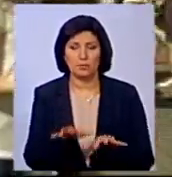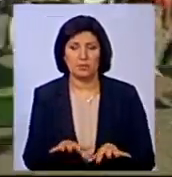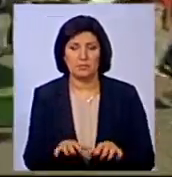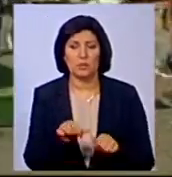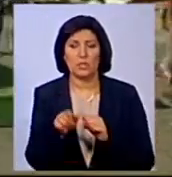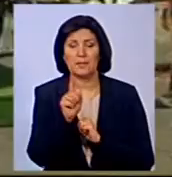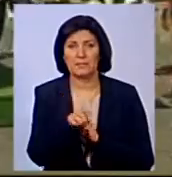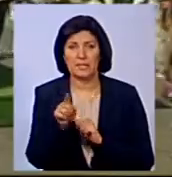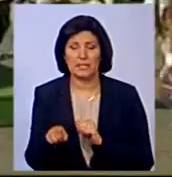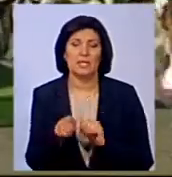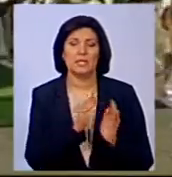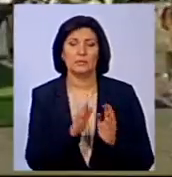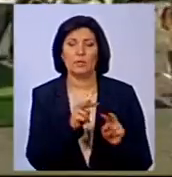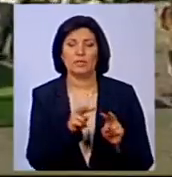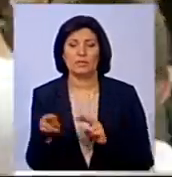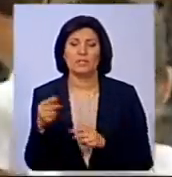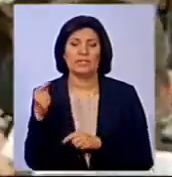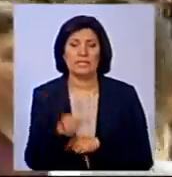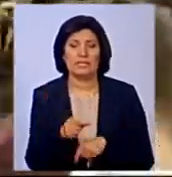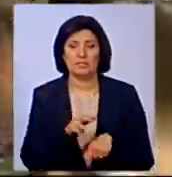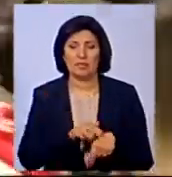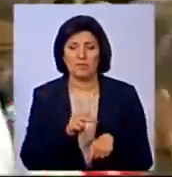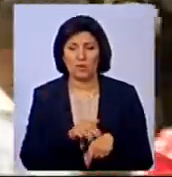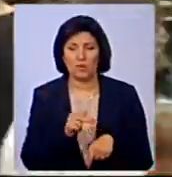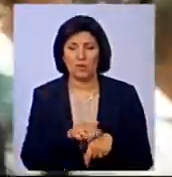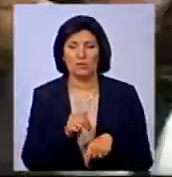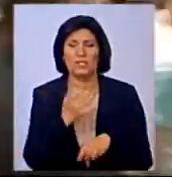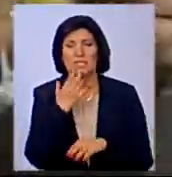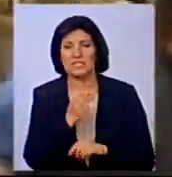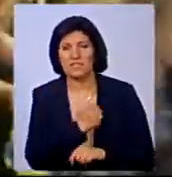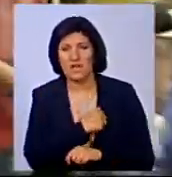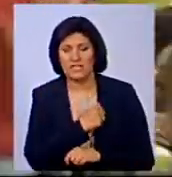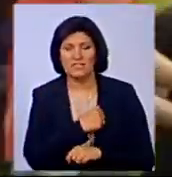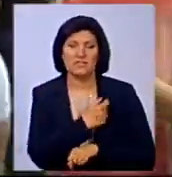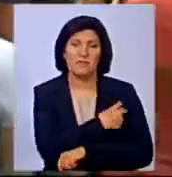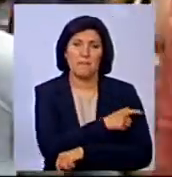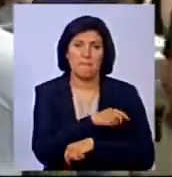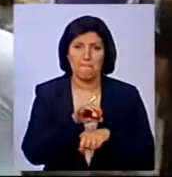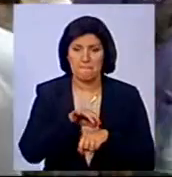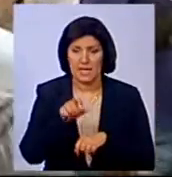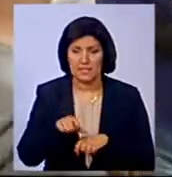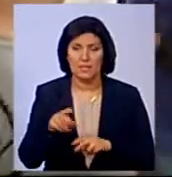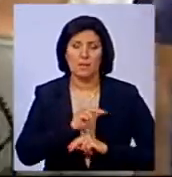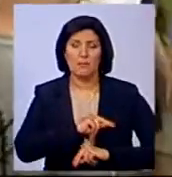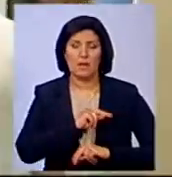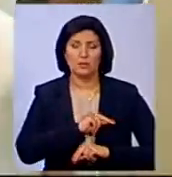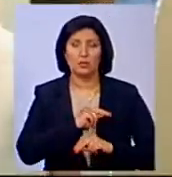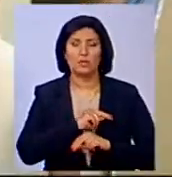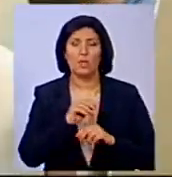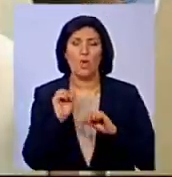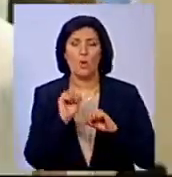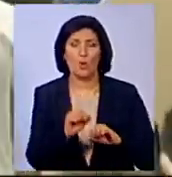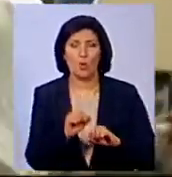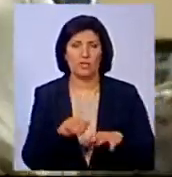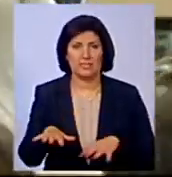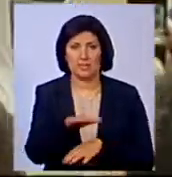Окрім них, за порядком стежить близько тисячі правоохоронців, нацгвардійців, рятувальників та медиків. На місці також працює охорона самої